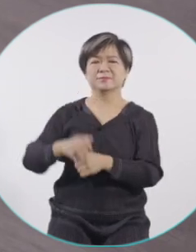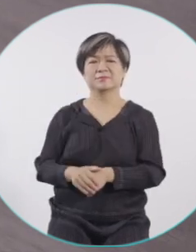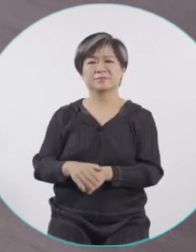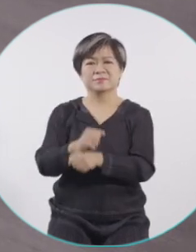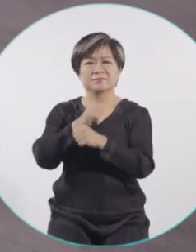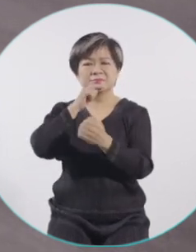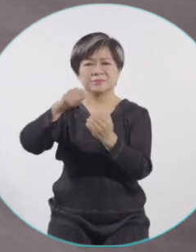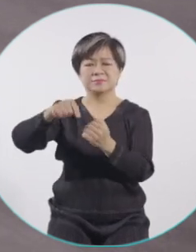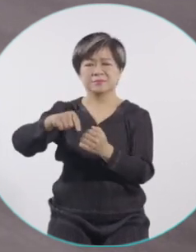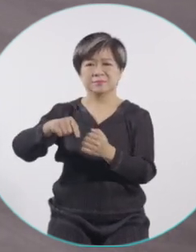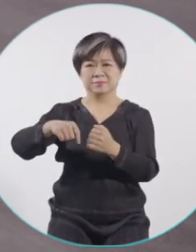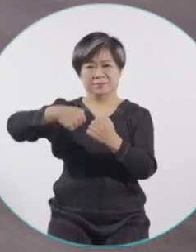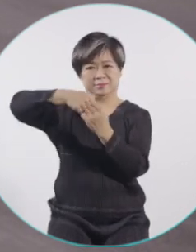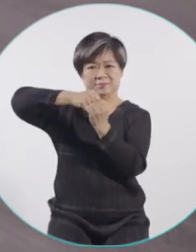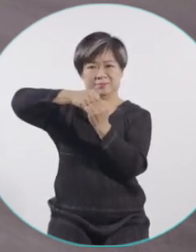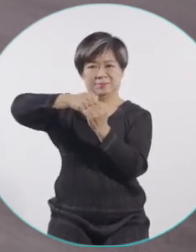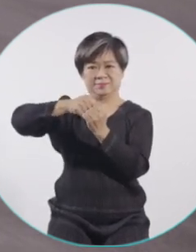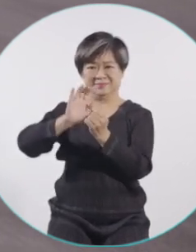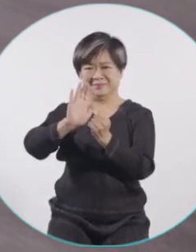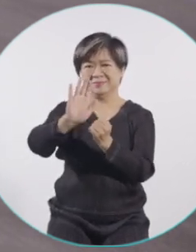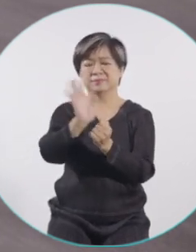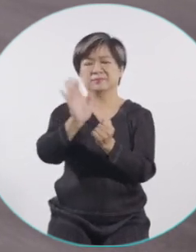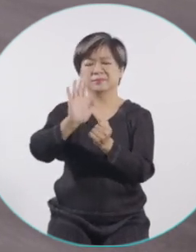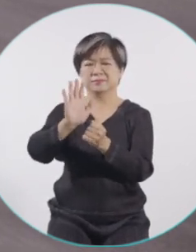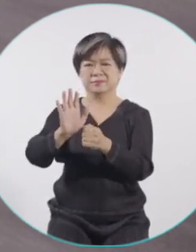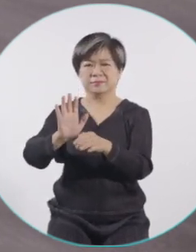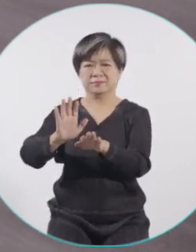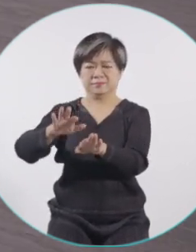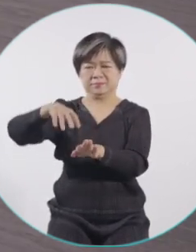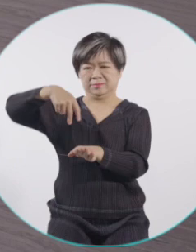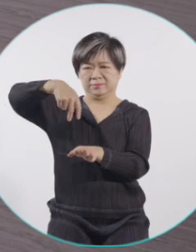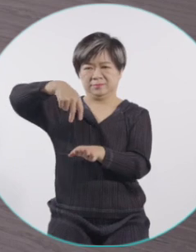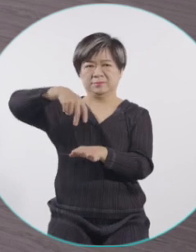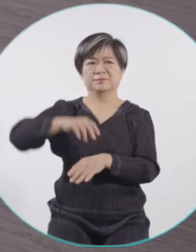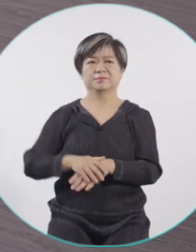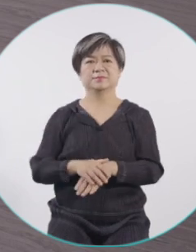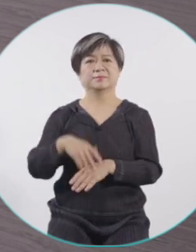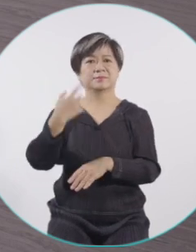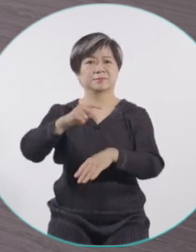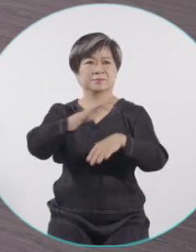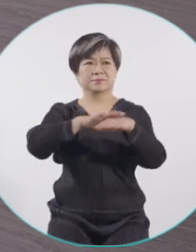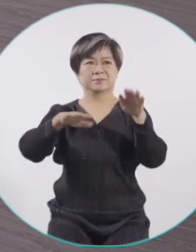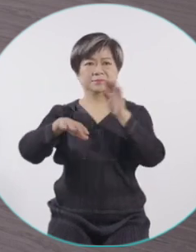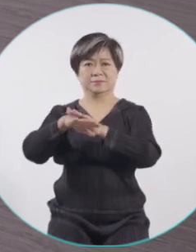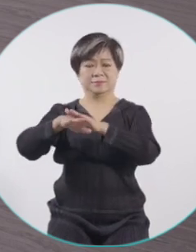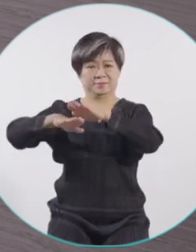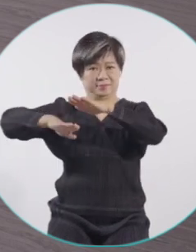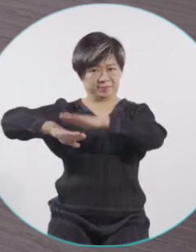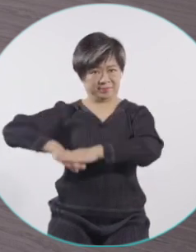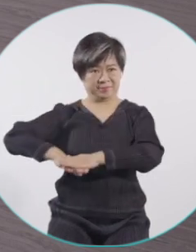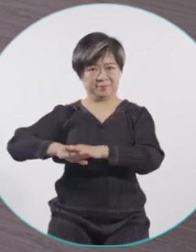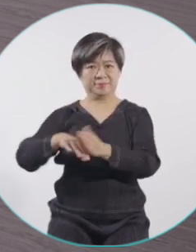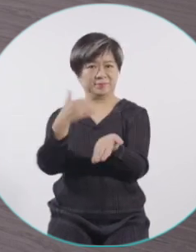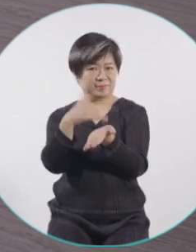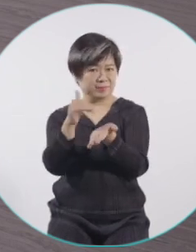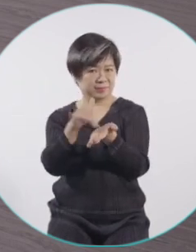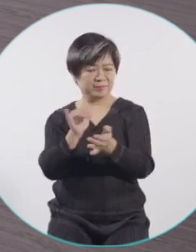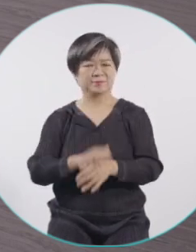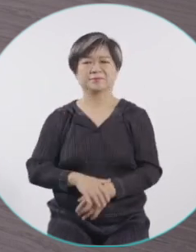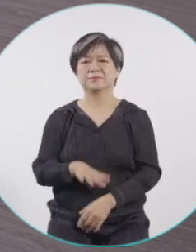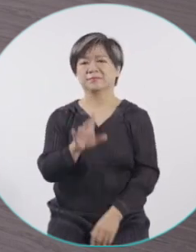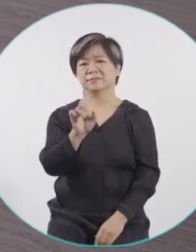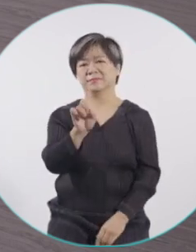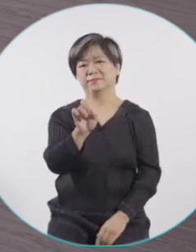脚帮我伸直。对，然后双手再帮我放在你的大腿上面。好，接下来呢，那我们就从一数到十，